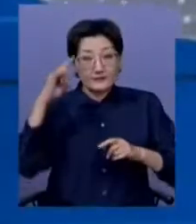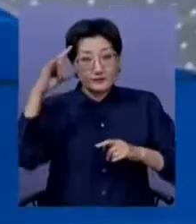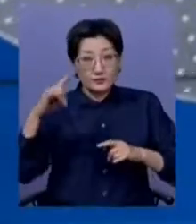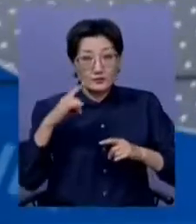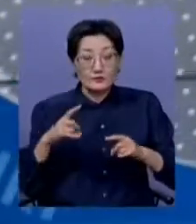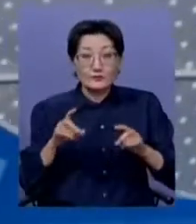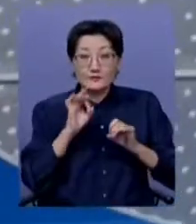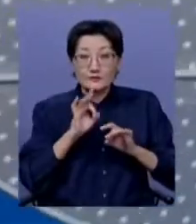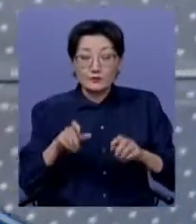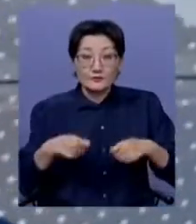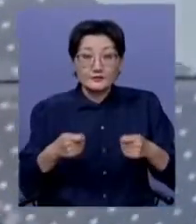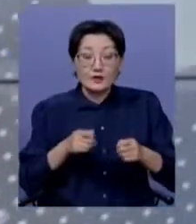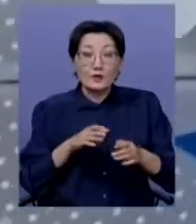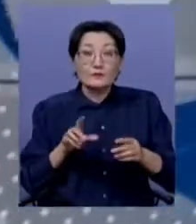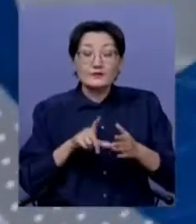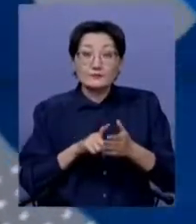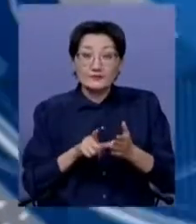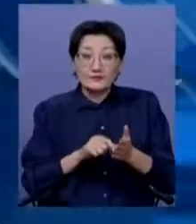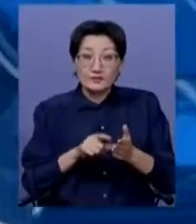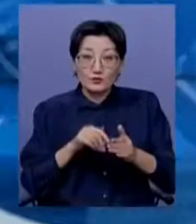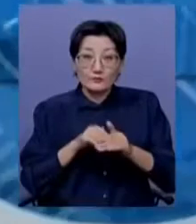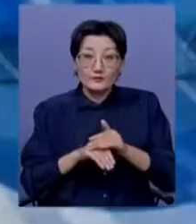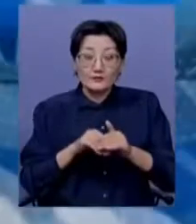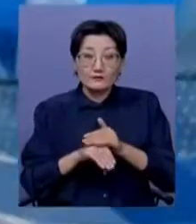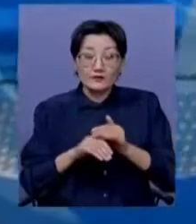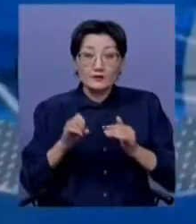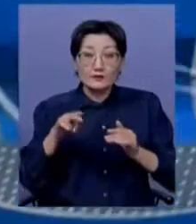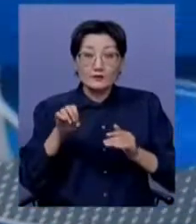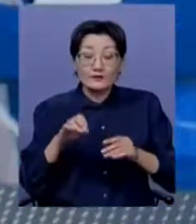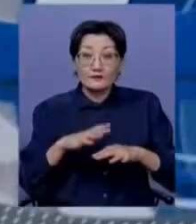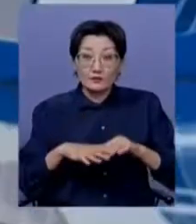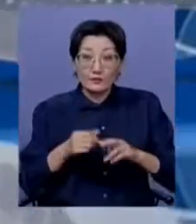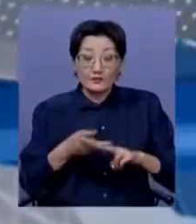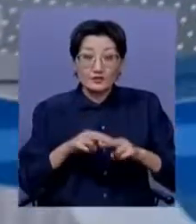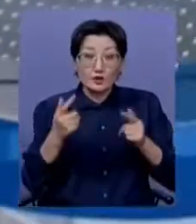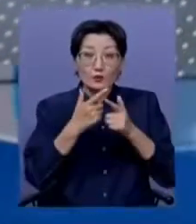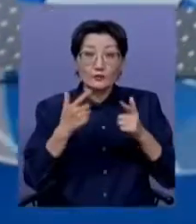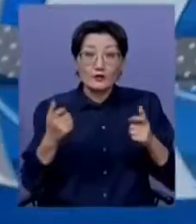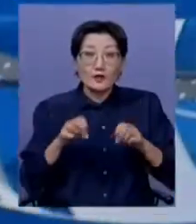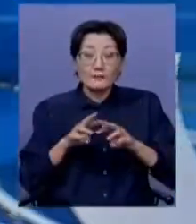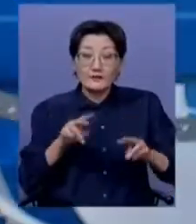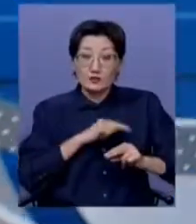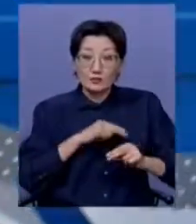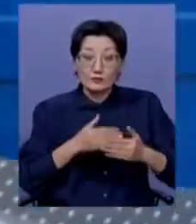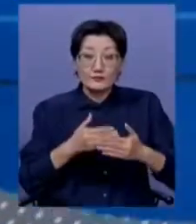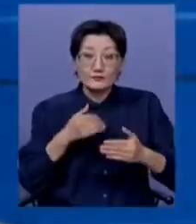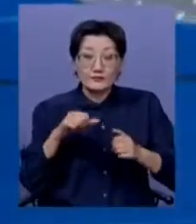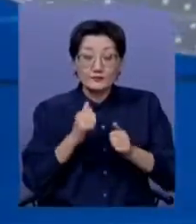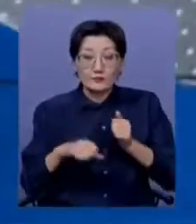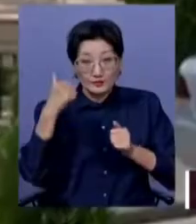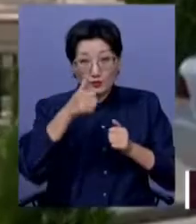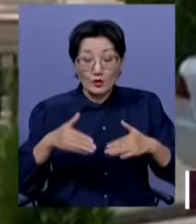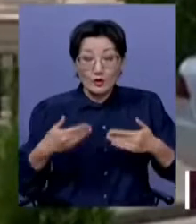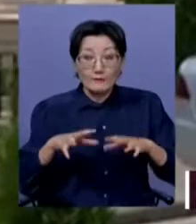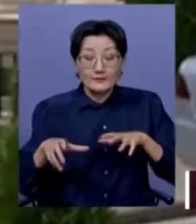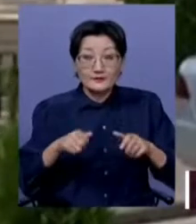Казахстанцам не будут выдавать положенные накопления из ЕНПФ на руки. Об этом сообщили в Минтруда. Ранее в ежегодном послании